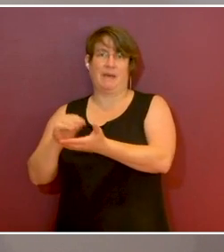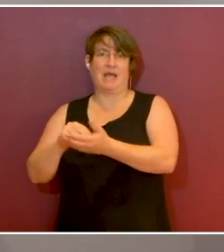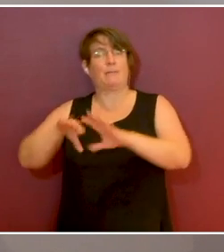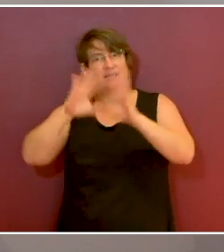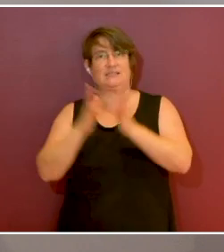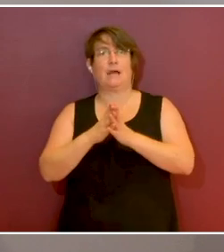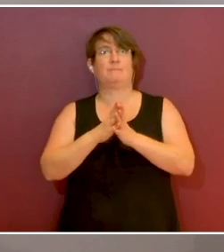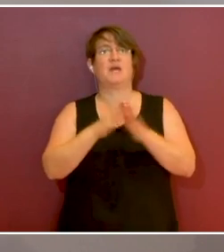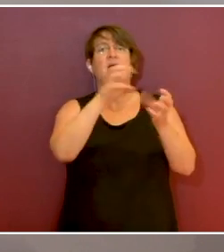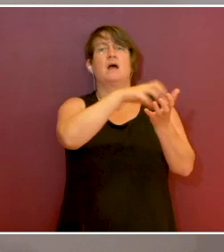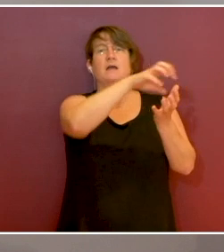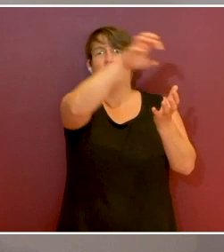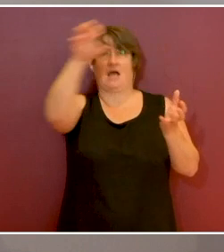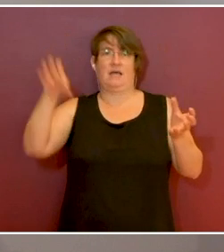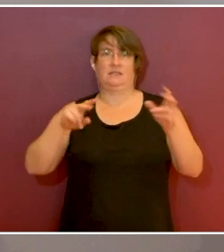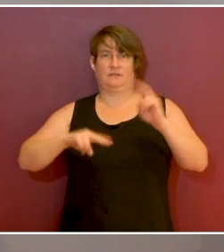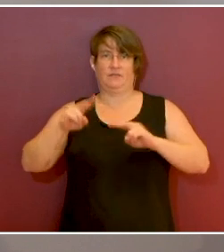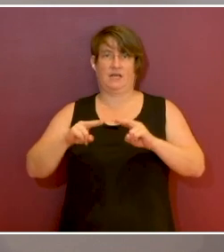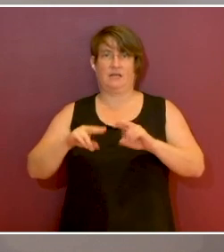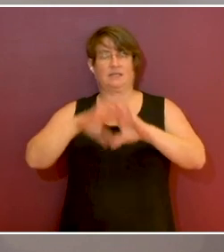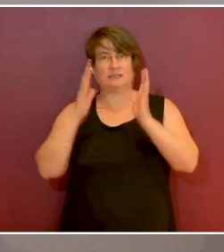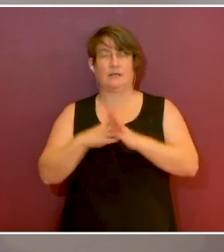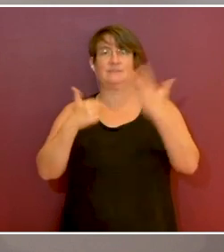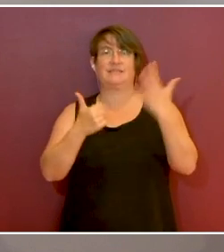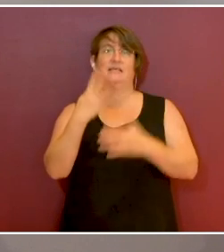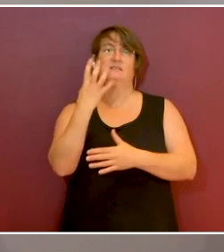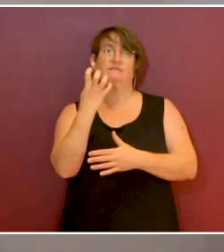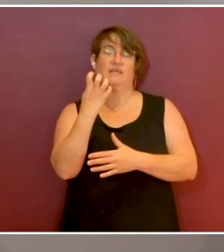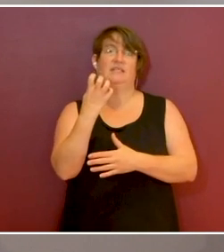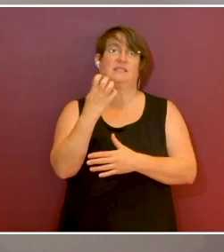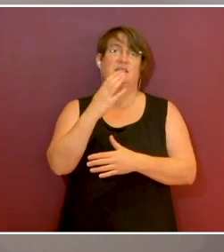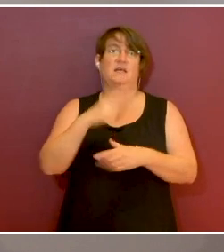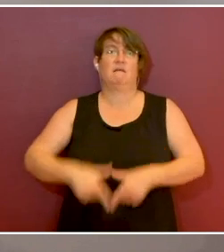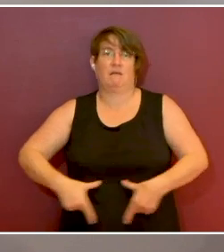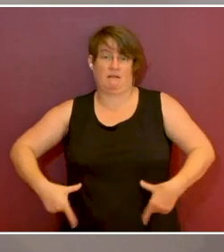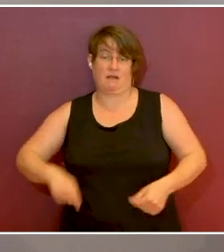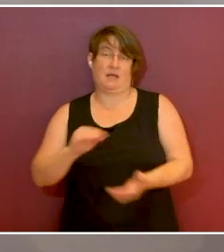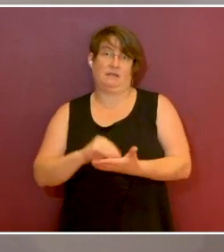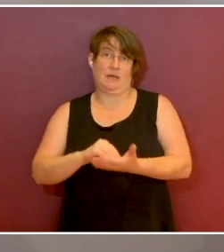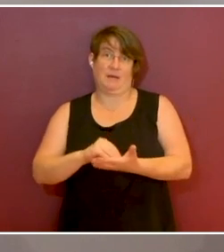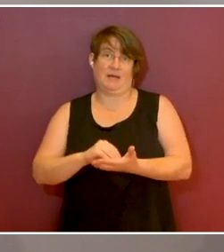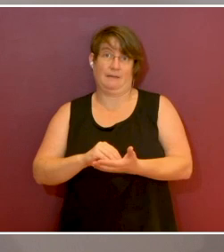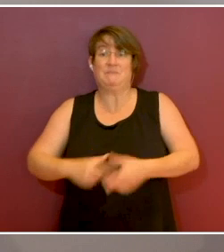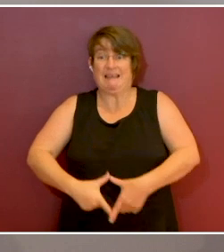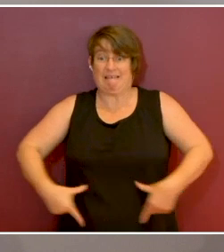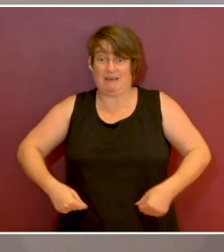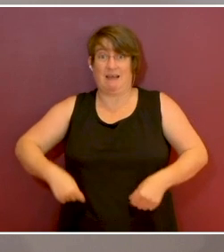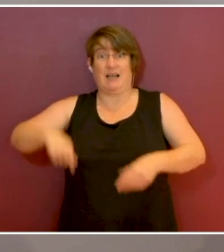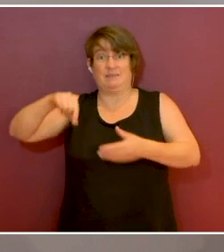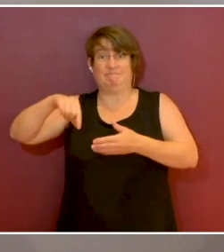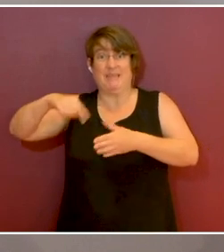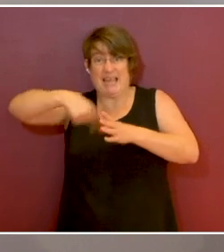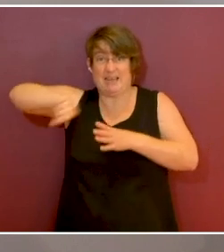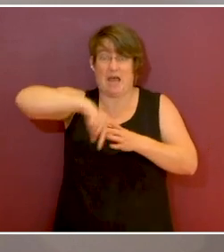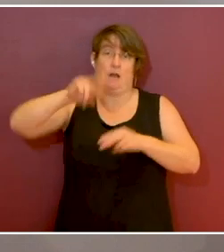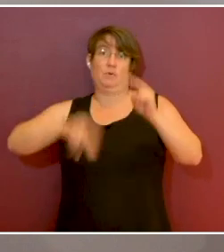der Safe Kids 3-Studie waren halt 46 Kitas dabei und dann in der Kita war das unterschiedlich je nach Kita gelöst.